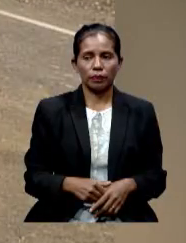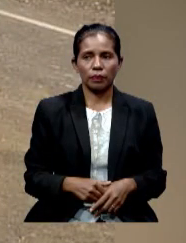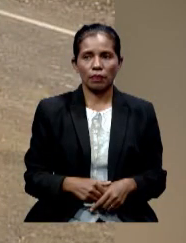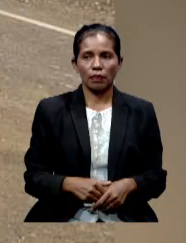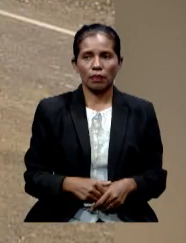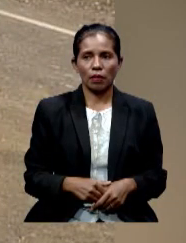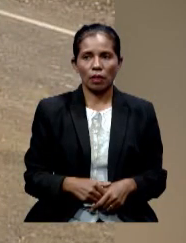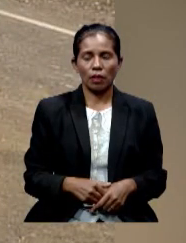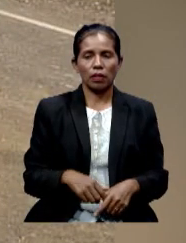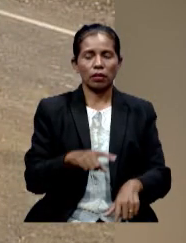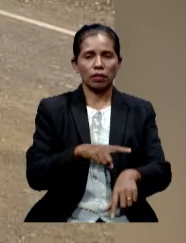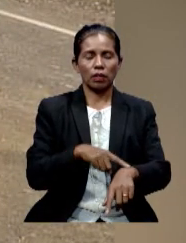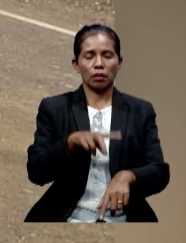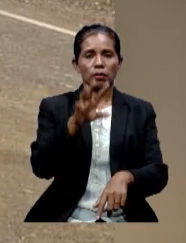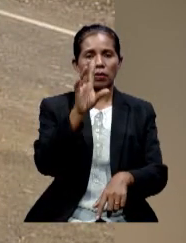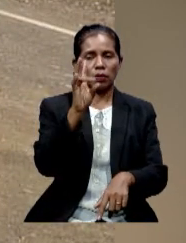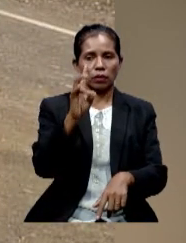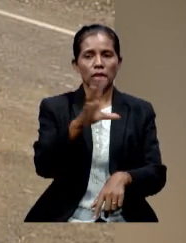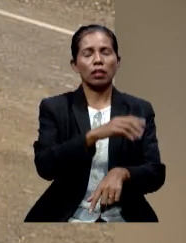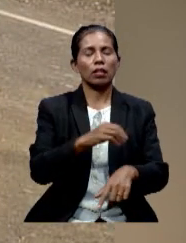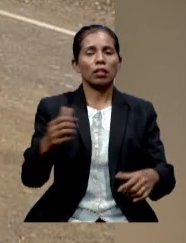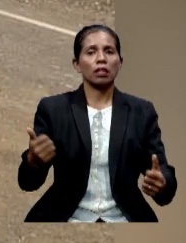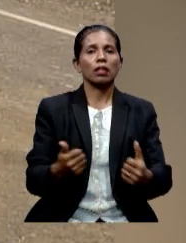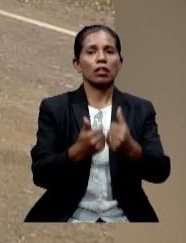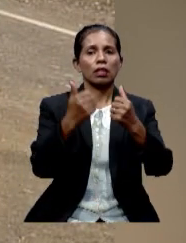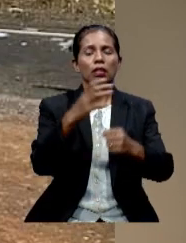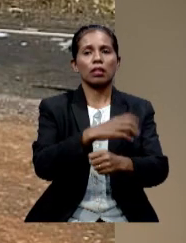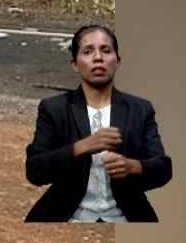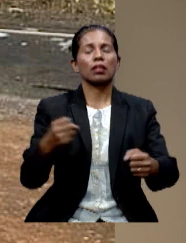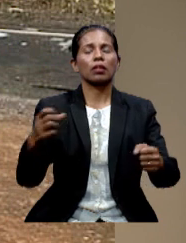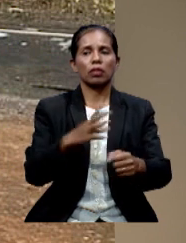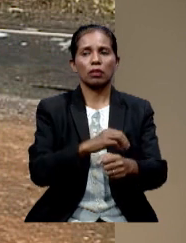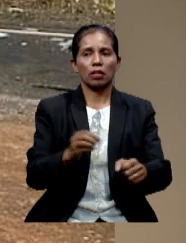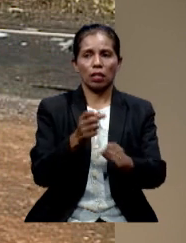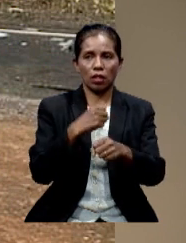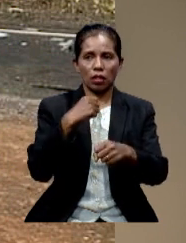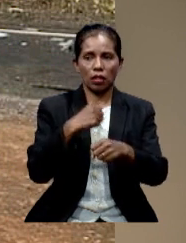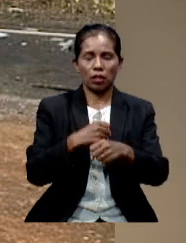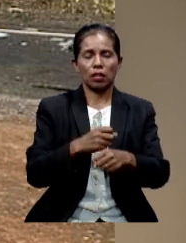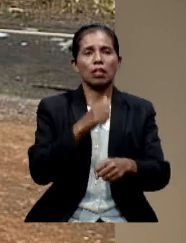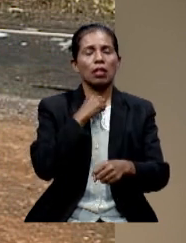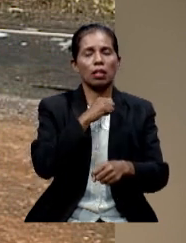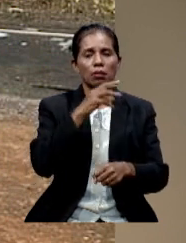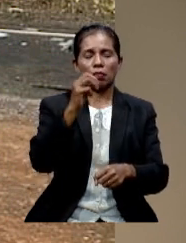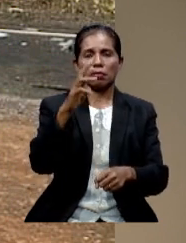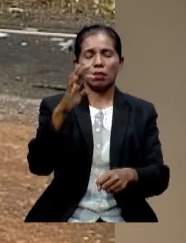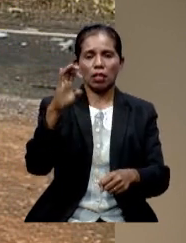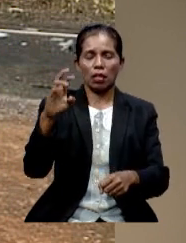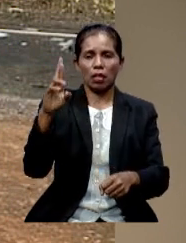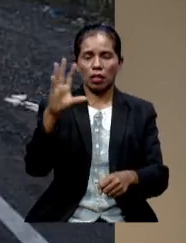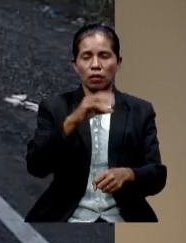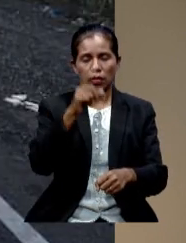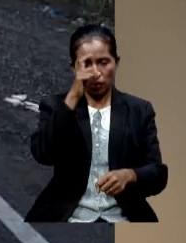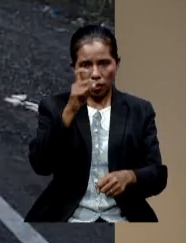Mais ou menos tuku hitu hobalung acontece acidente ida ia área Metinaru, udi resulta amo Mario do Rosário SDB, o